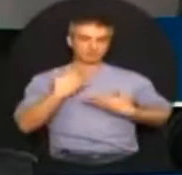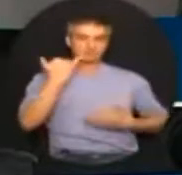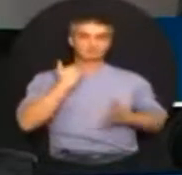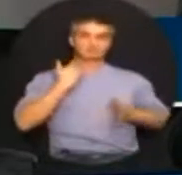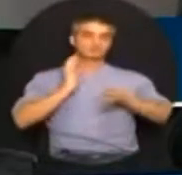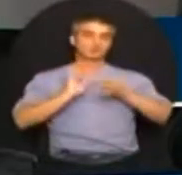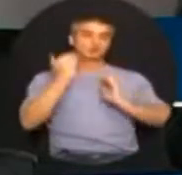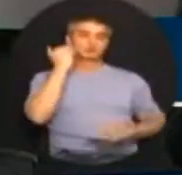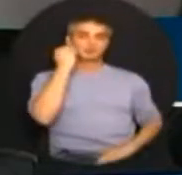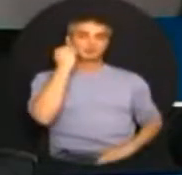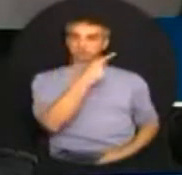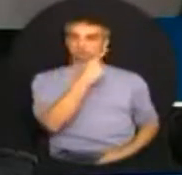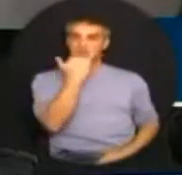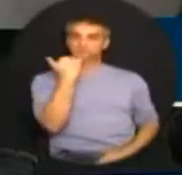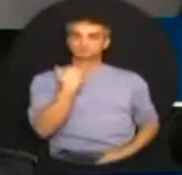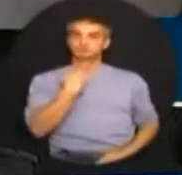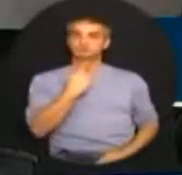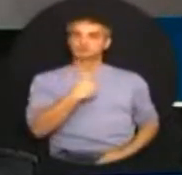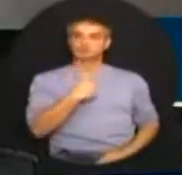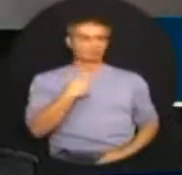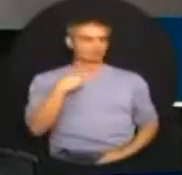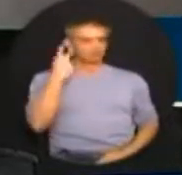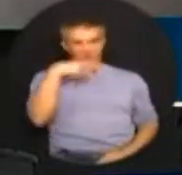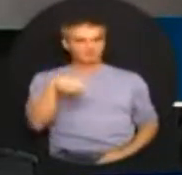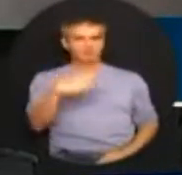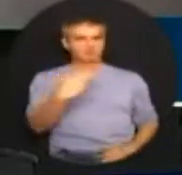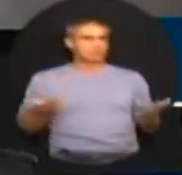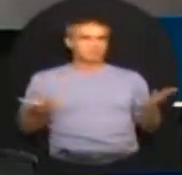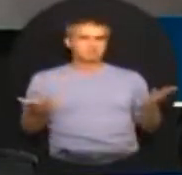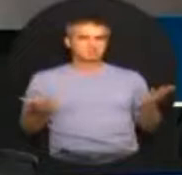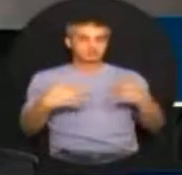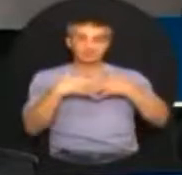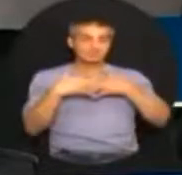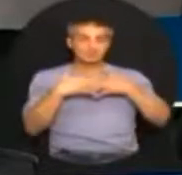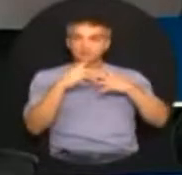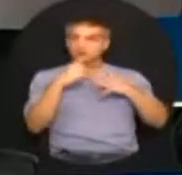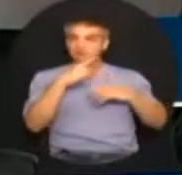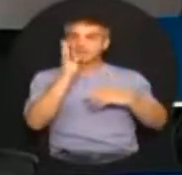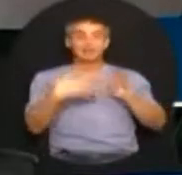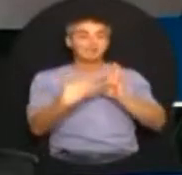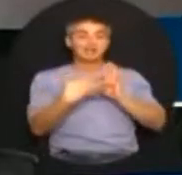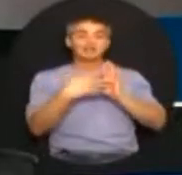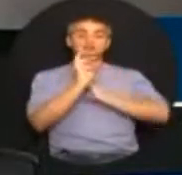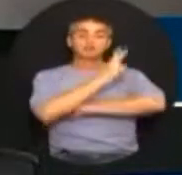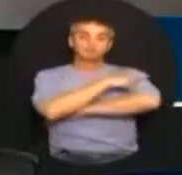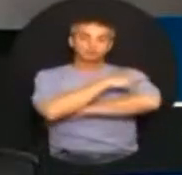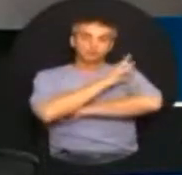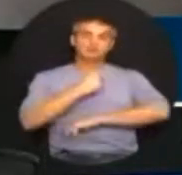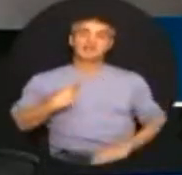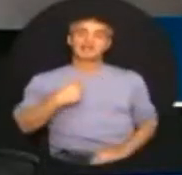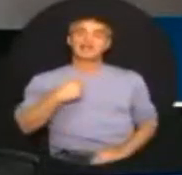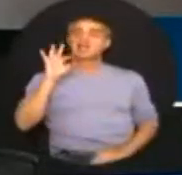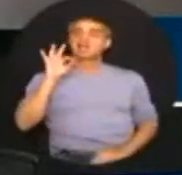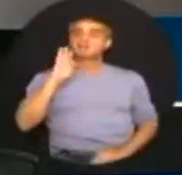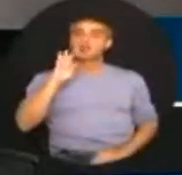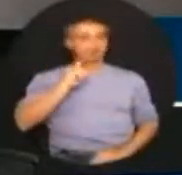דין אמריקאי שהתקשר אליי ואמר, אני לא מבין אתכם, אני לא מבין, כי בארצות הברית גם חקירות של המשטרה ושל ה-FBI הם